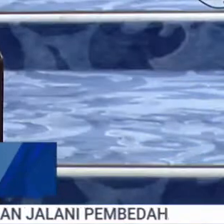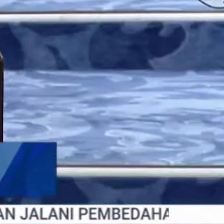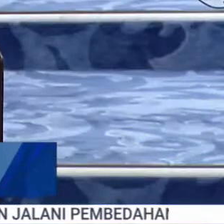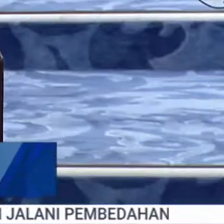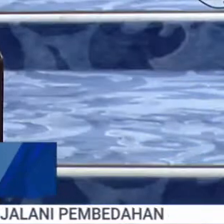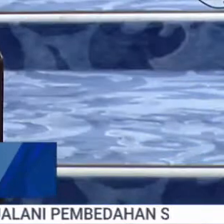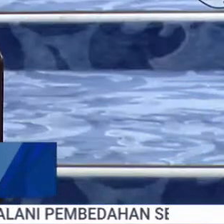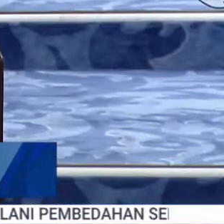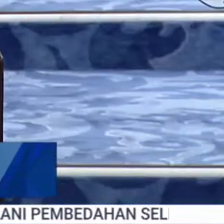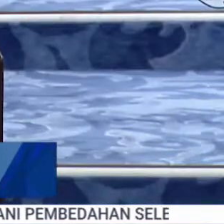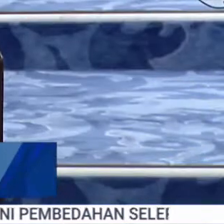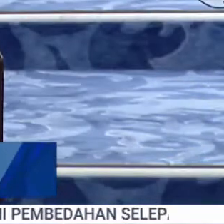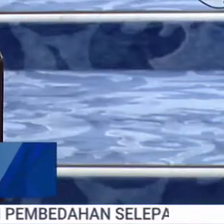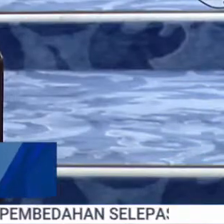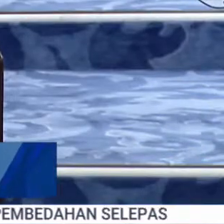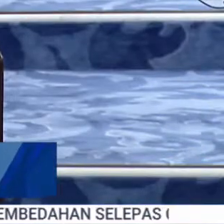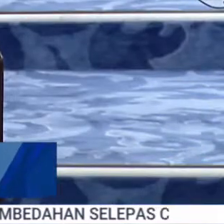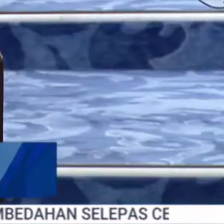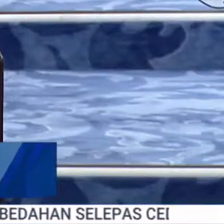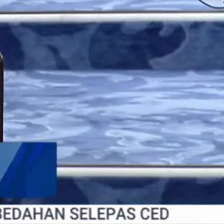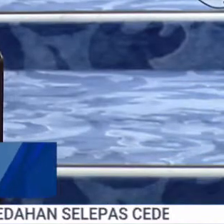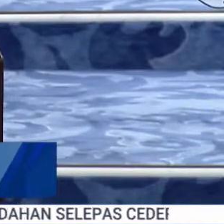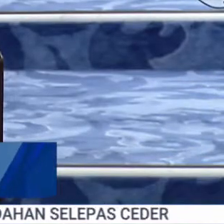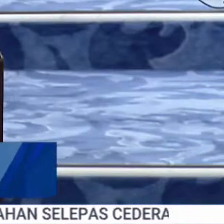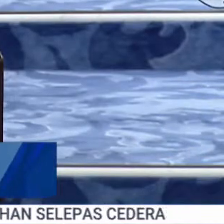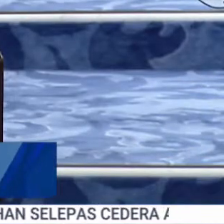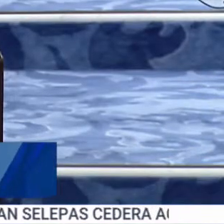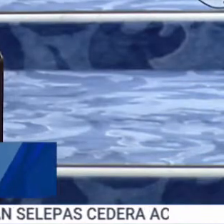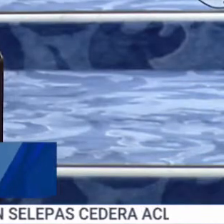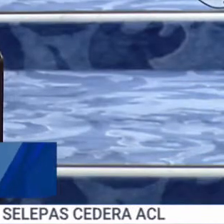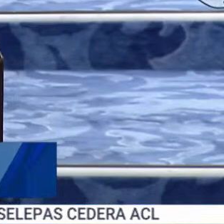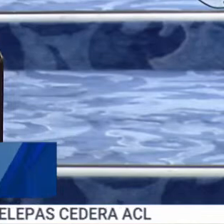Kementerian Pendidikan khususnya akan diperuntukkan